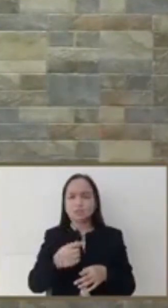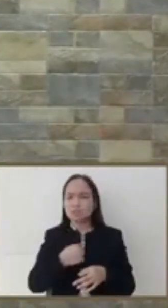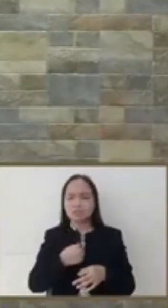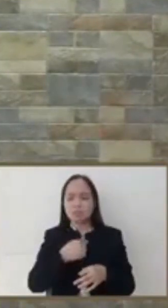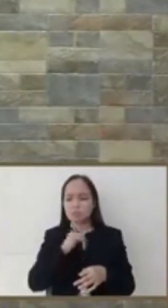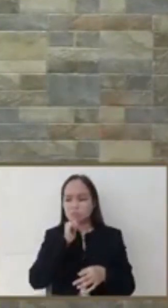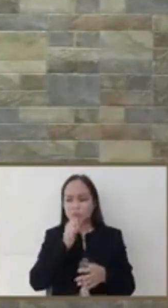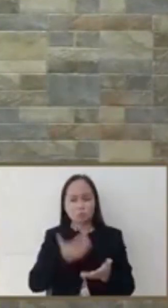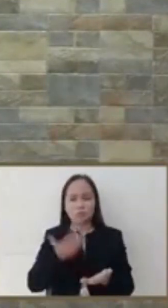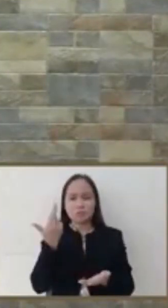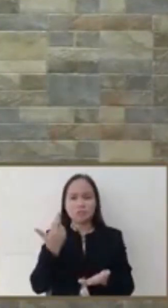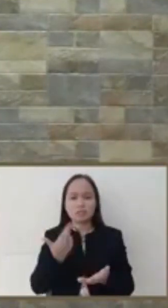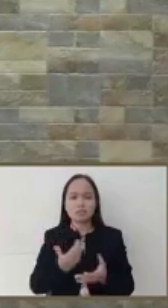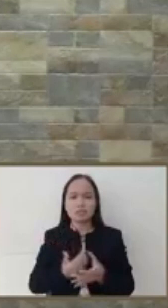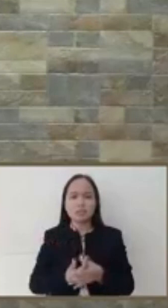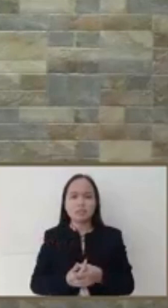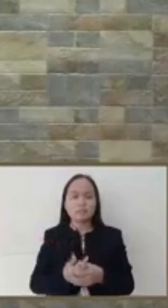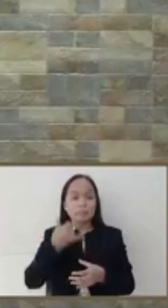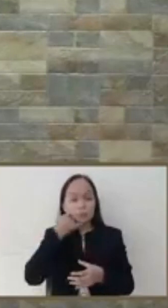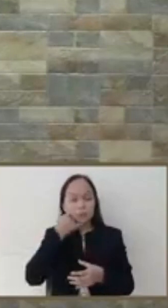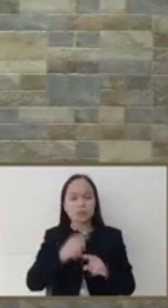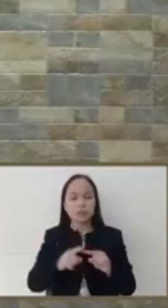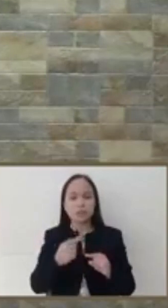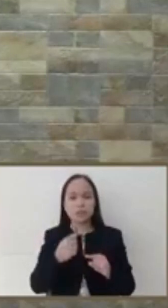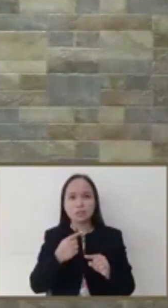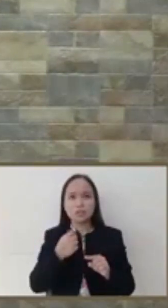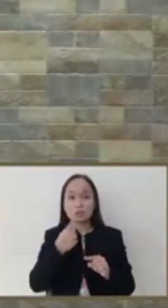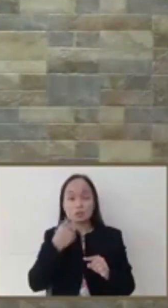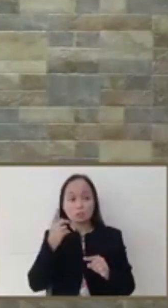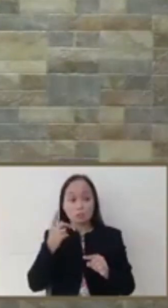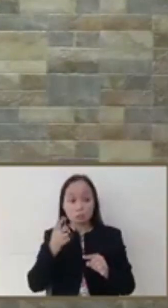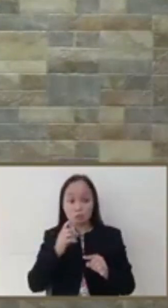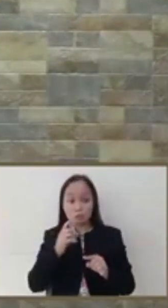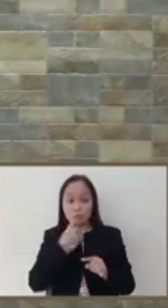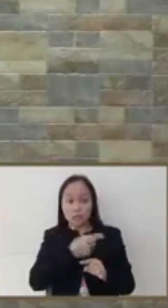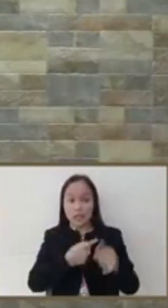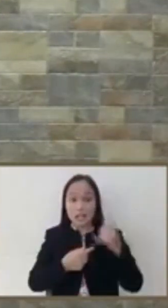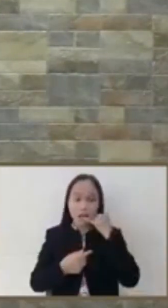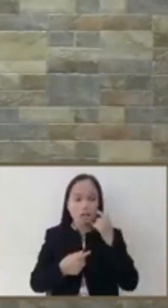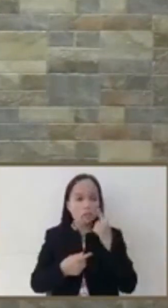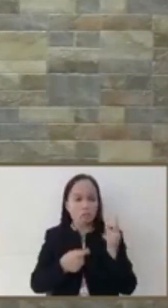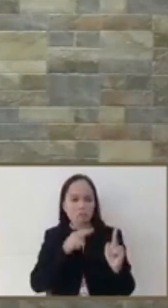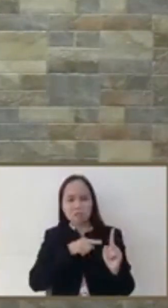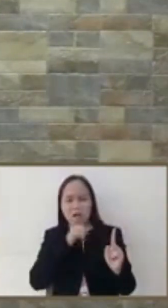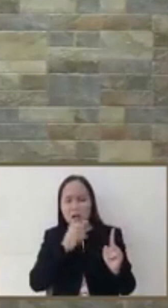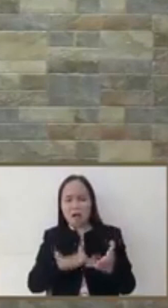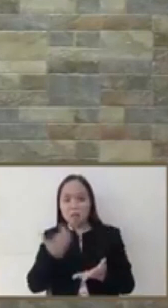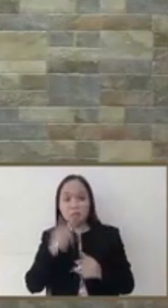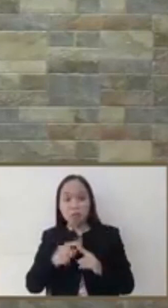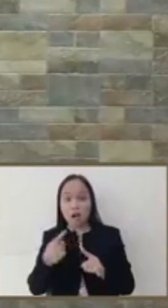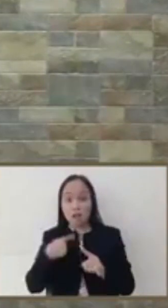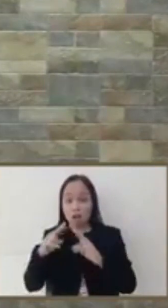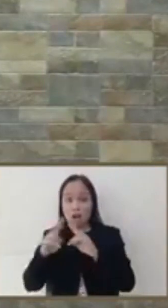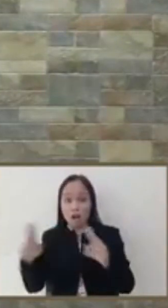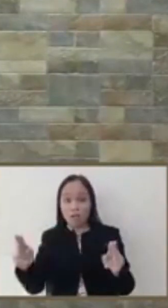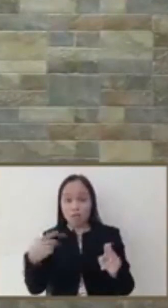Hindi raw sila mayaman, pero may bahay sila na 3 floors. Or no, 4 floors na merong elevator. Hindi